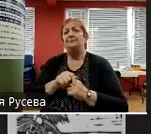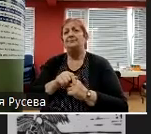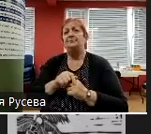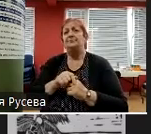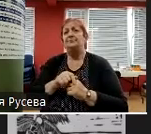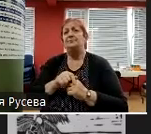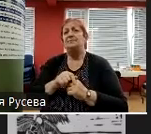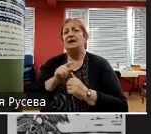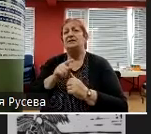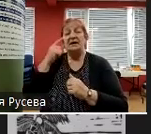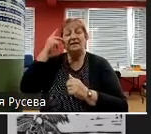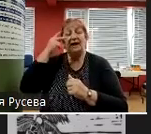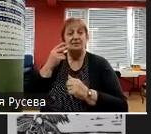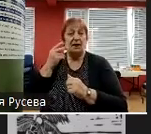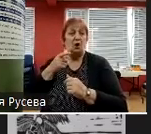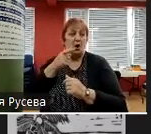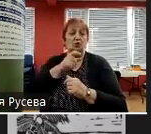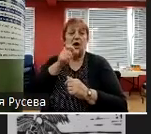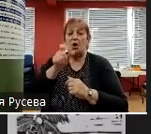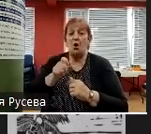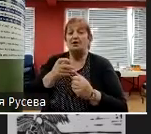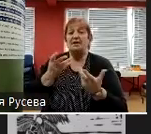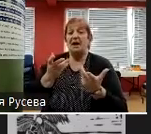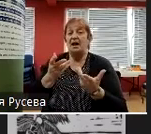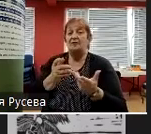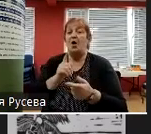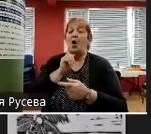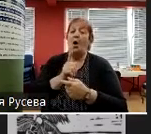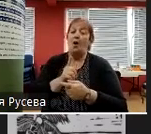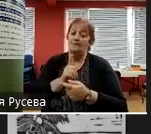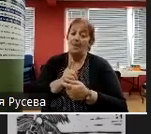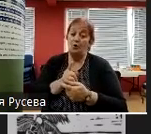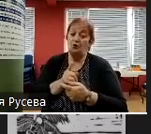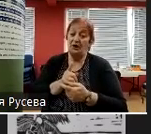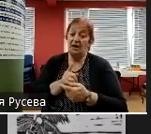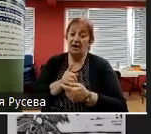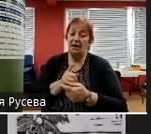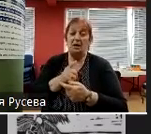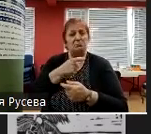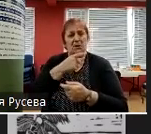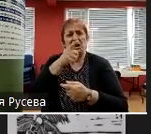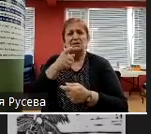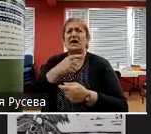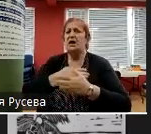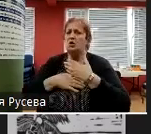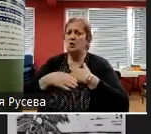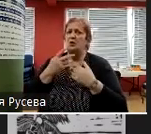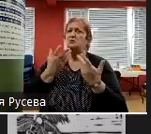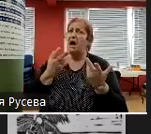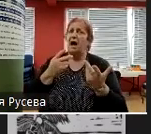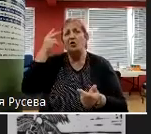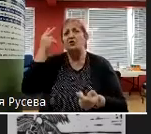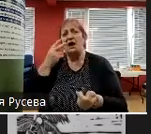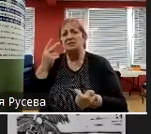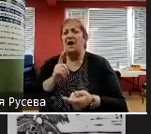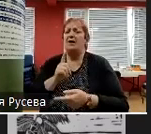за да разберете от участниците какво биха могли дали са доволни, какво са разбрали, какво